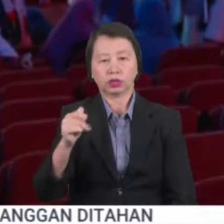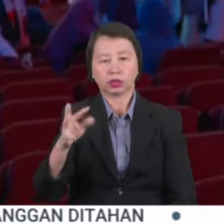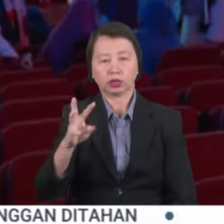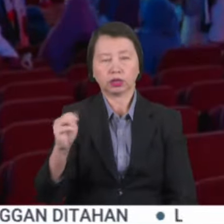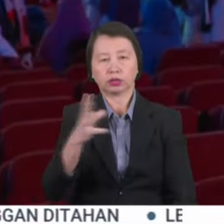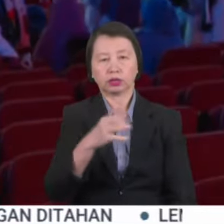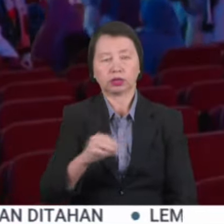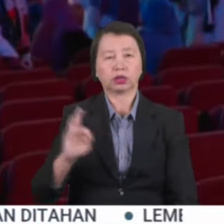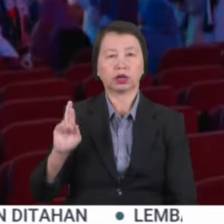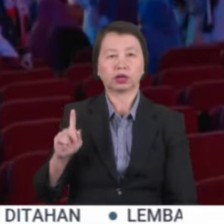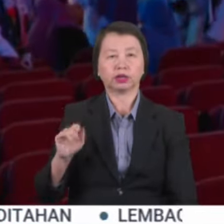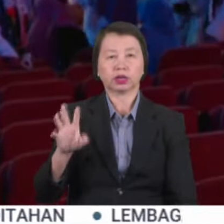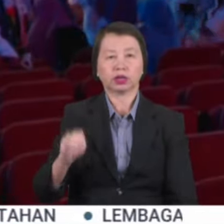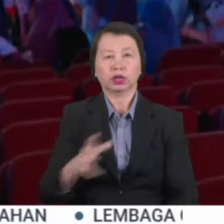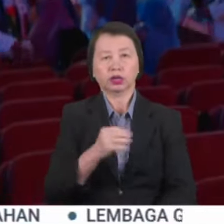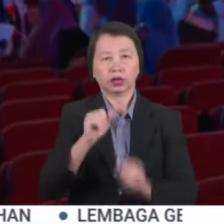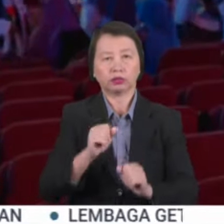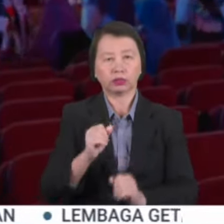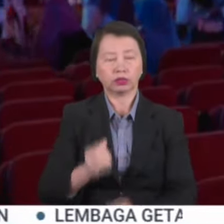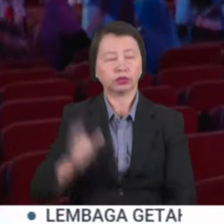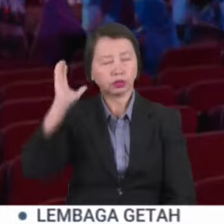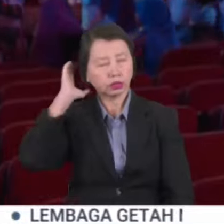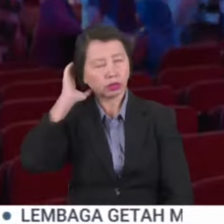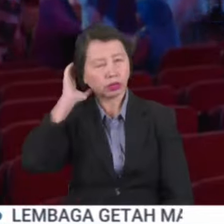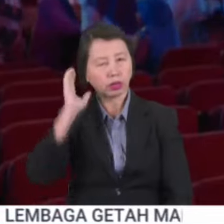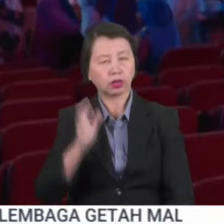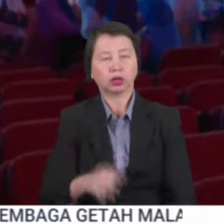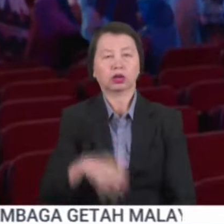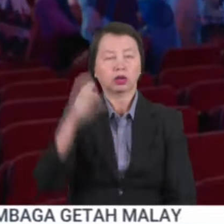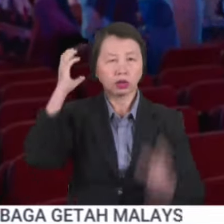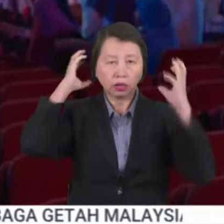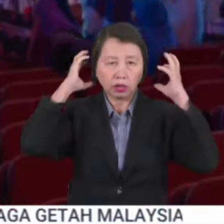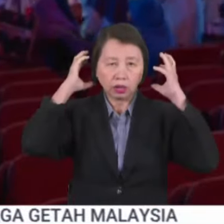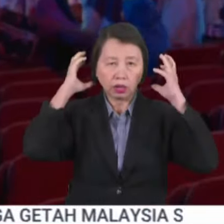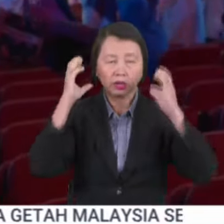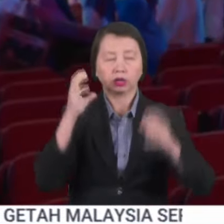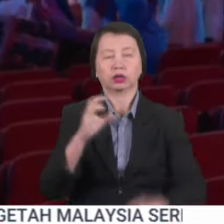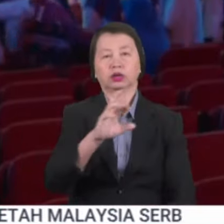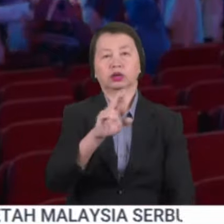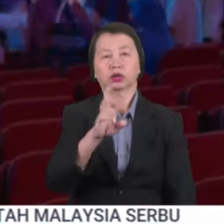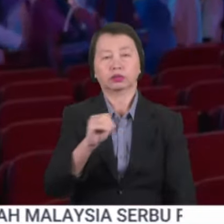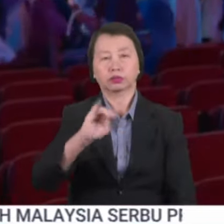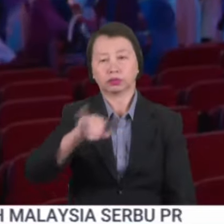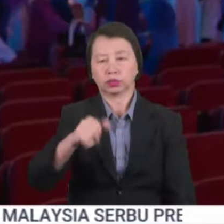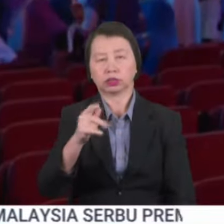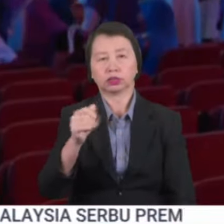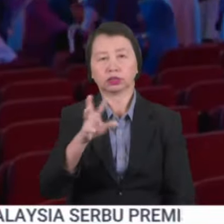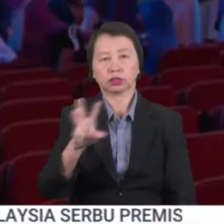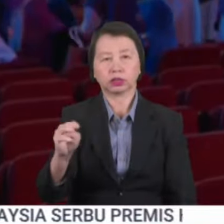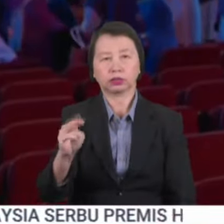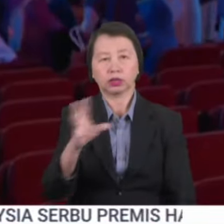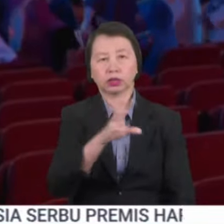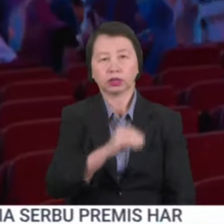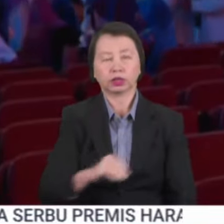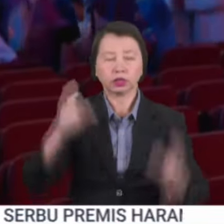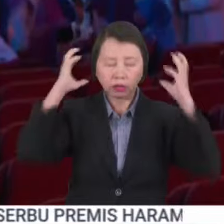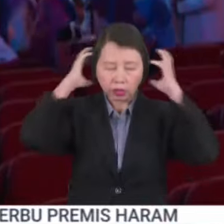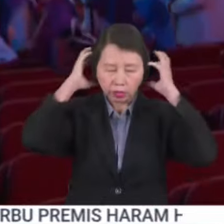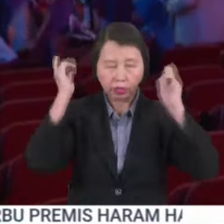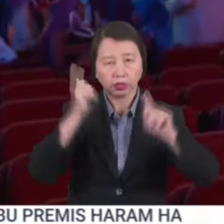Juga anda boleh dengarkan secara langsung menerusi saluran radio rasmi National FM Radio JAKIM Salam FM serta saluran